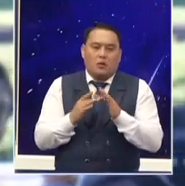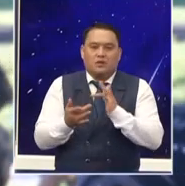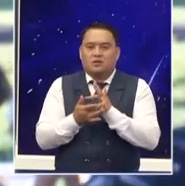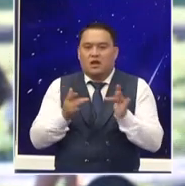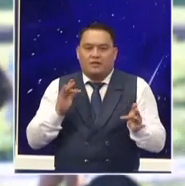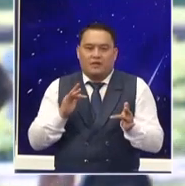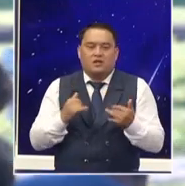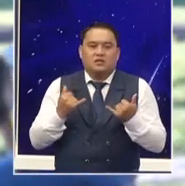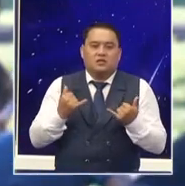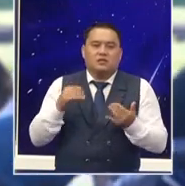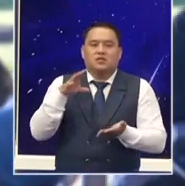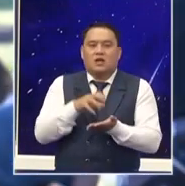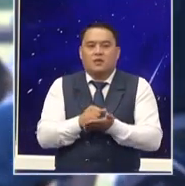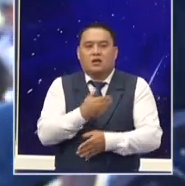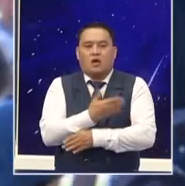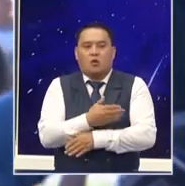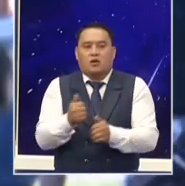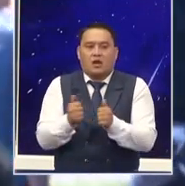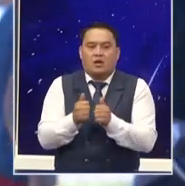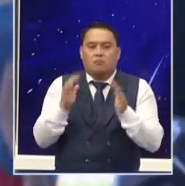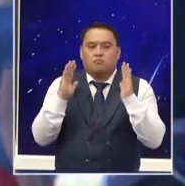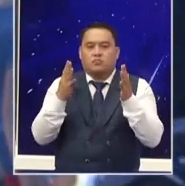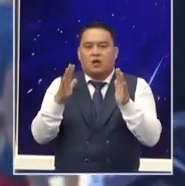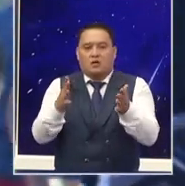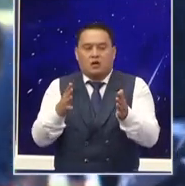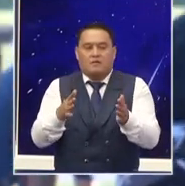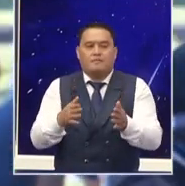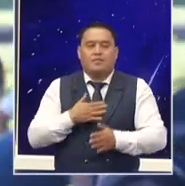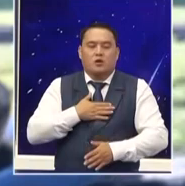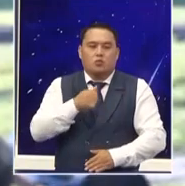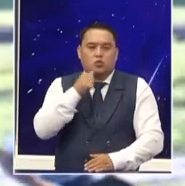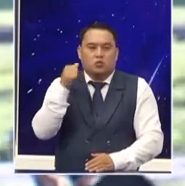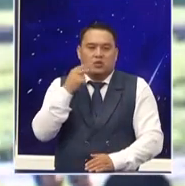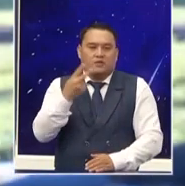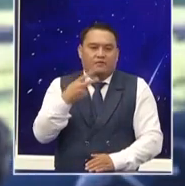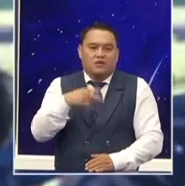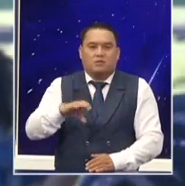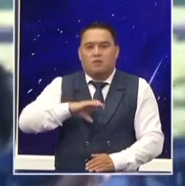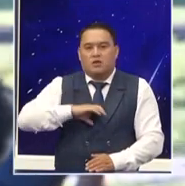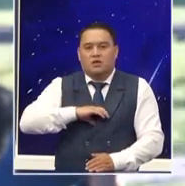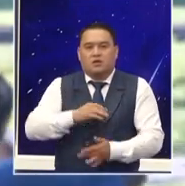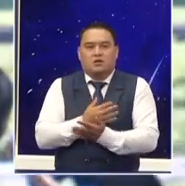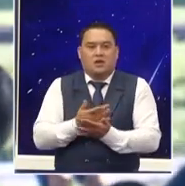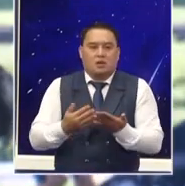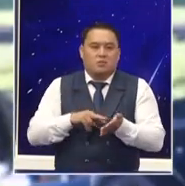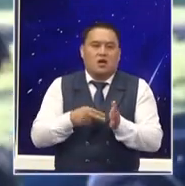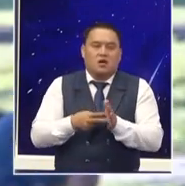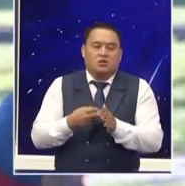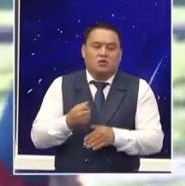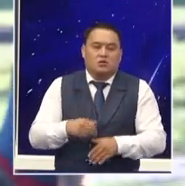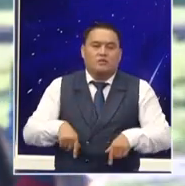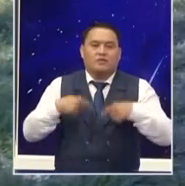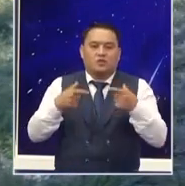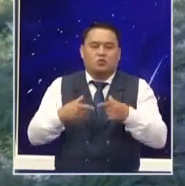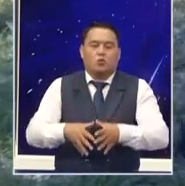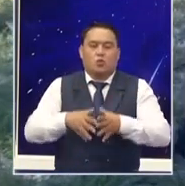онлайн-режиме. Теперь занимаемся здесь, возле парка «Жастар». В прошлом году мои воспитанники завоевали 20 медалей разных достоинств. Мы планируем превзойти этот